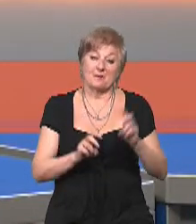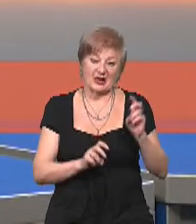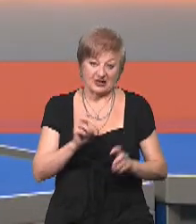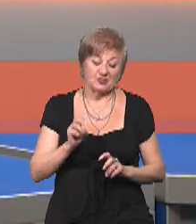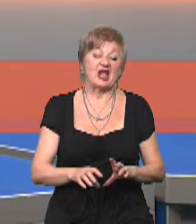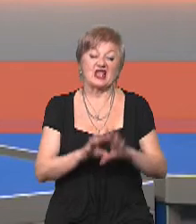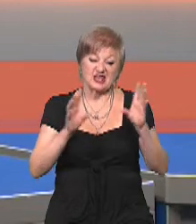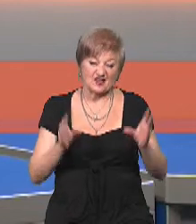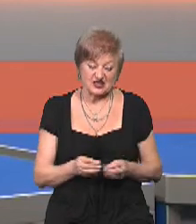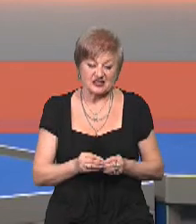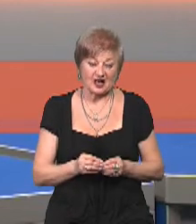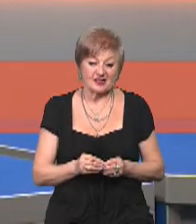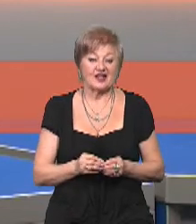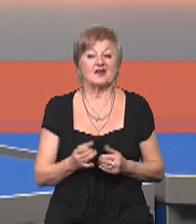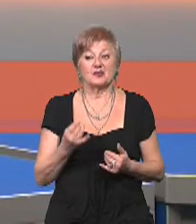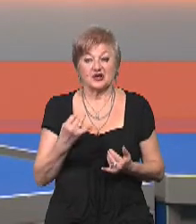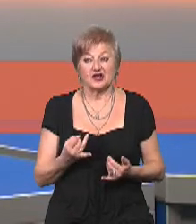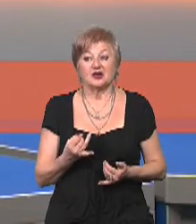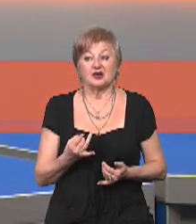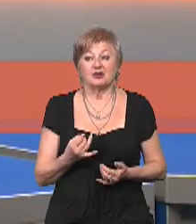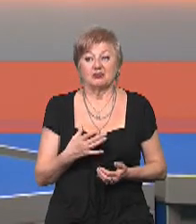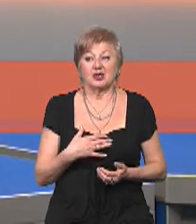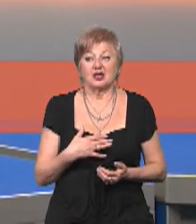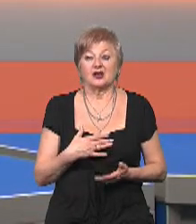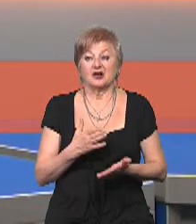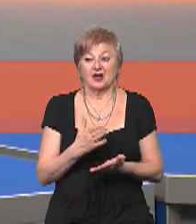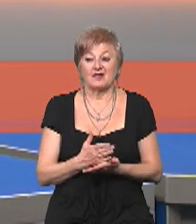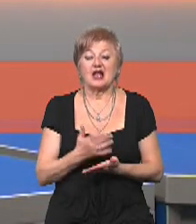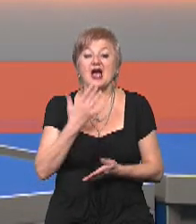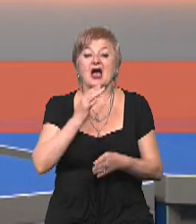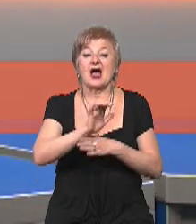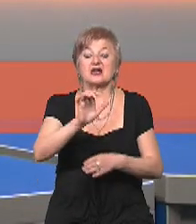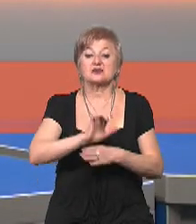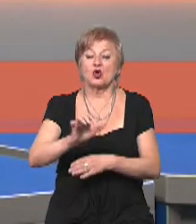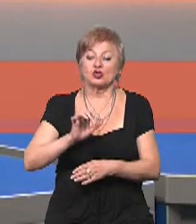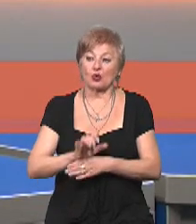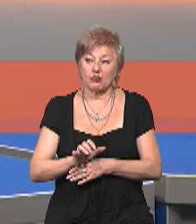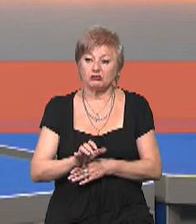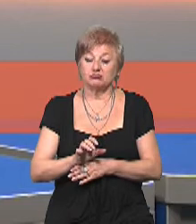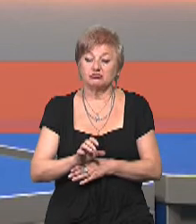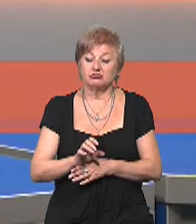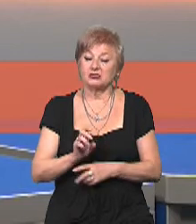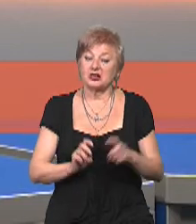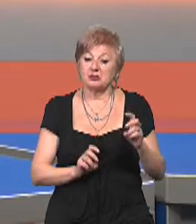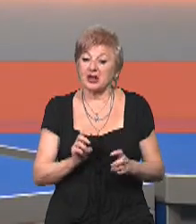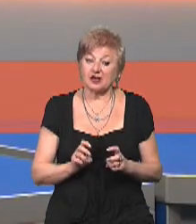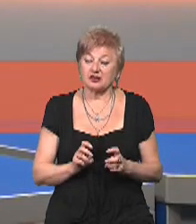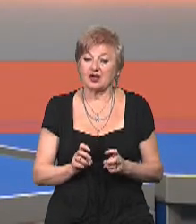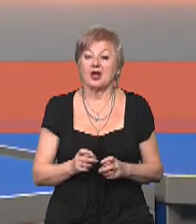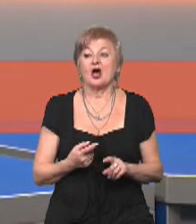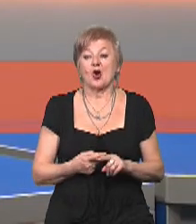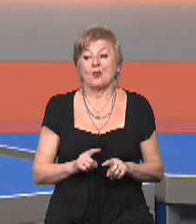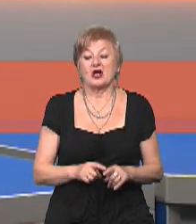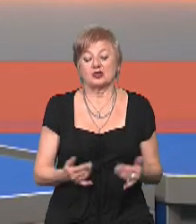предприятия в целом работе, и на рынке мы являемся экспортным настроенным предприятием, поэтому